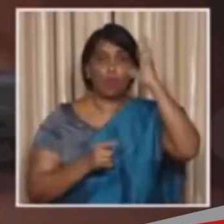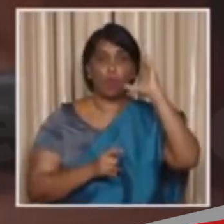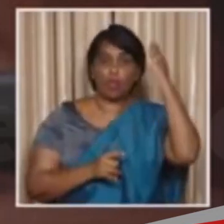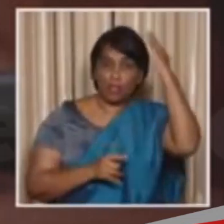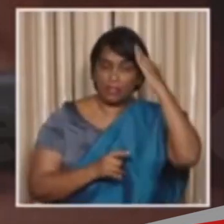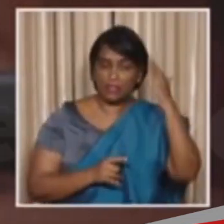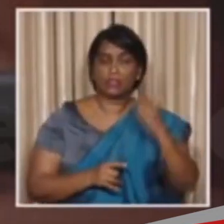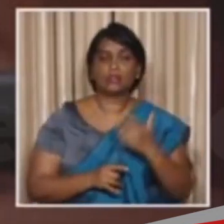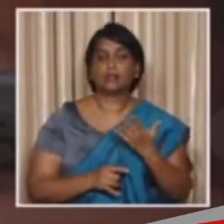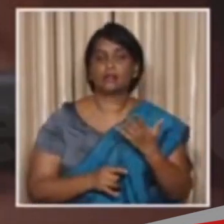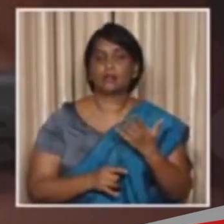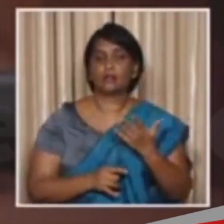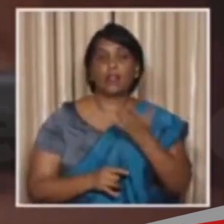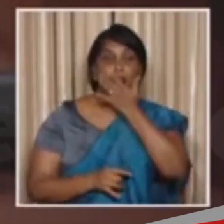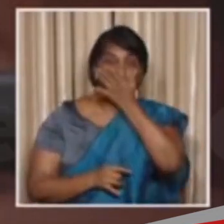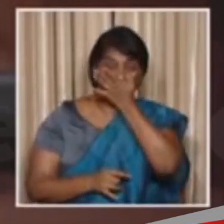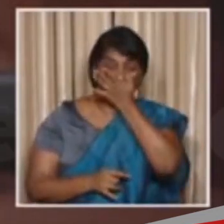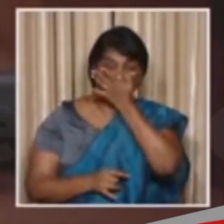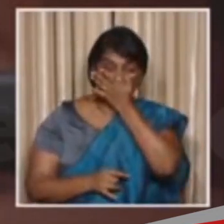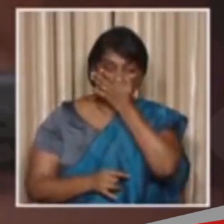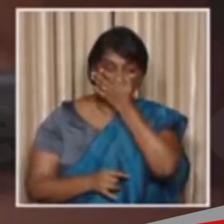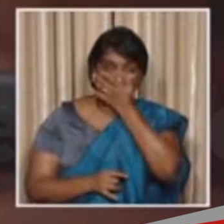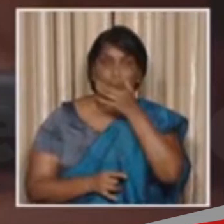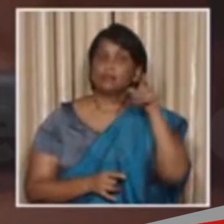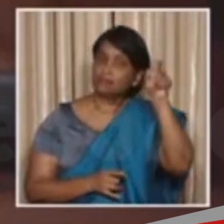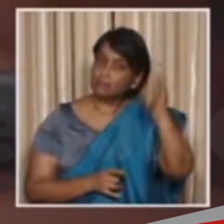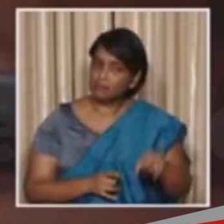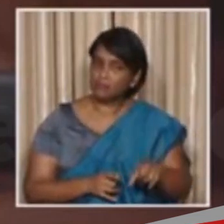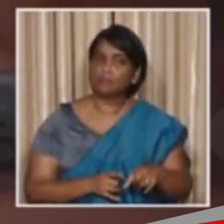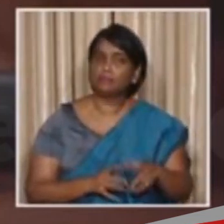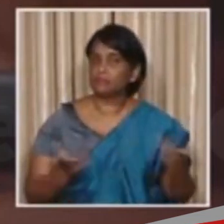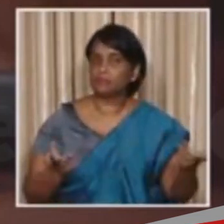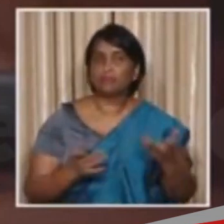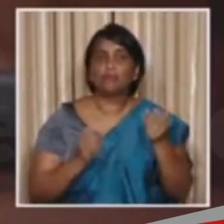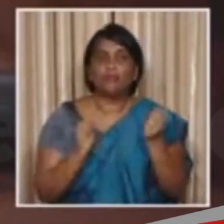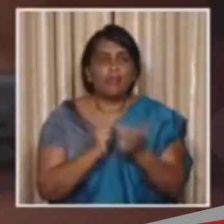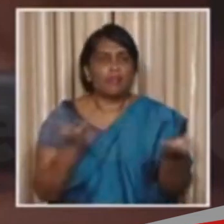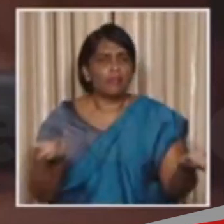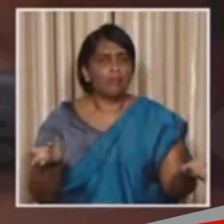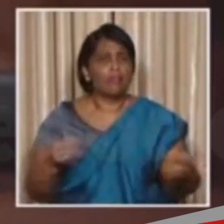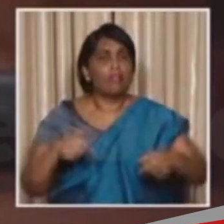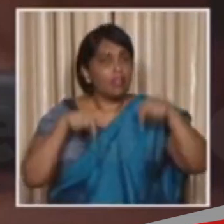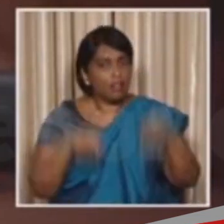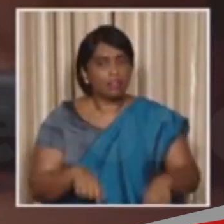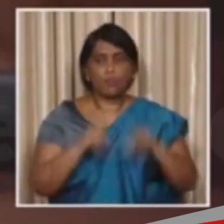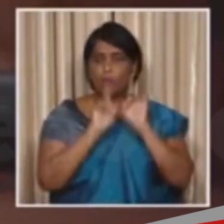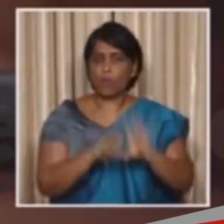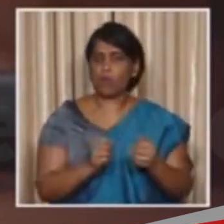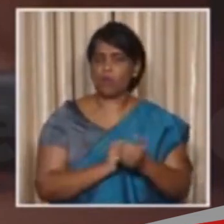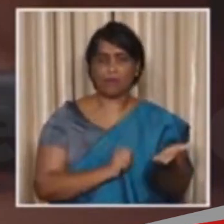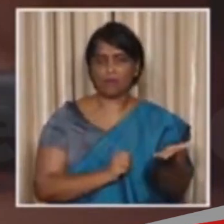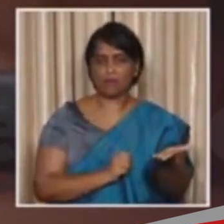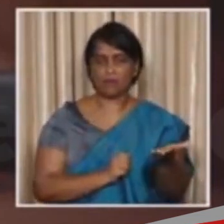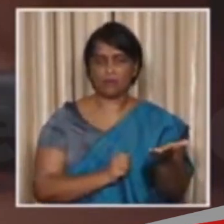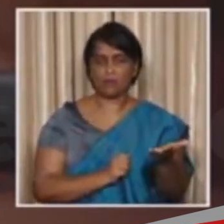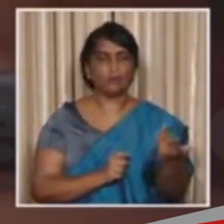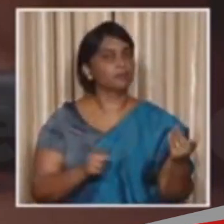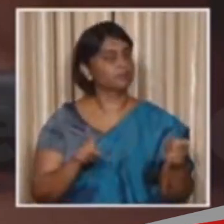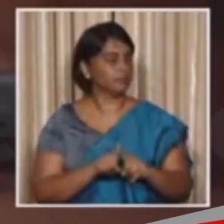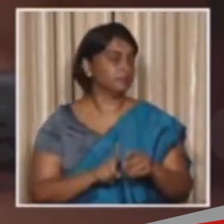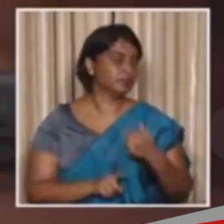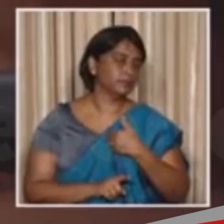පිටි සීනි මෑන්ටත් කරා. ඒකට තමයි උන්වහන්සේලා කරන්නේ. දැනුත් ඒකනේ කරන්නේ. ඒ නිසා